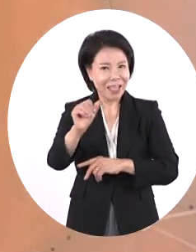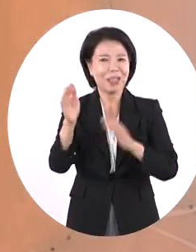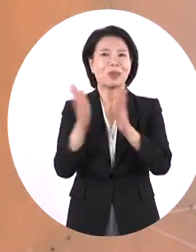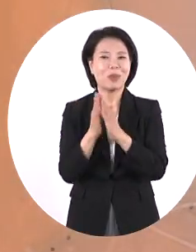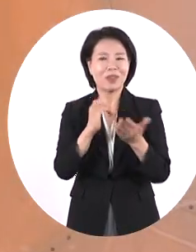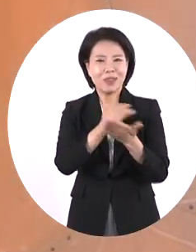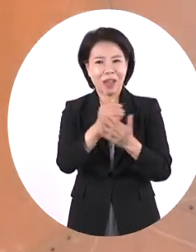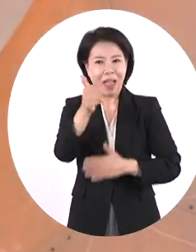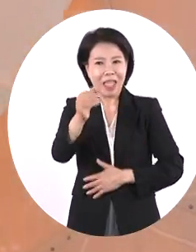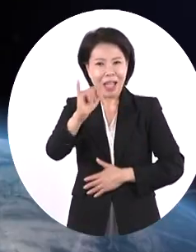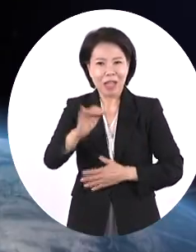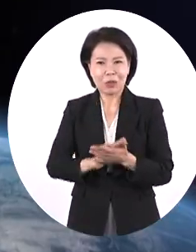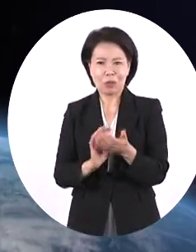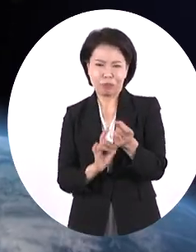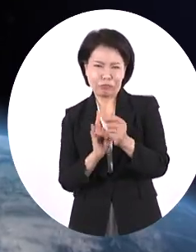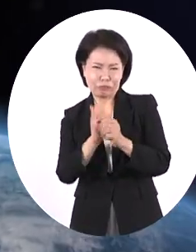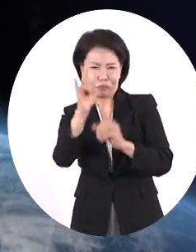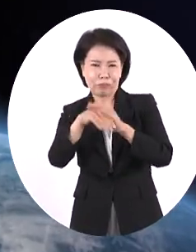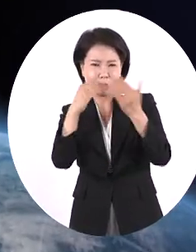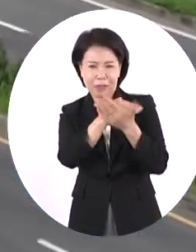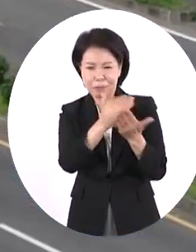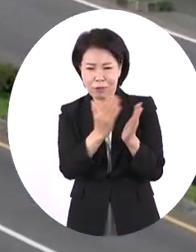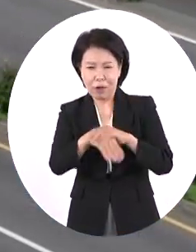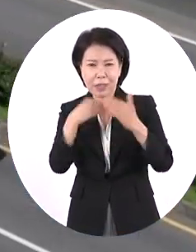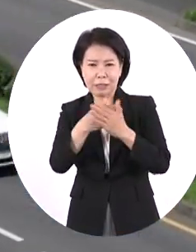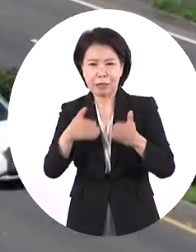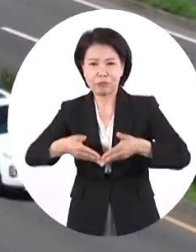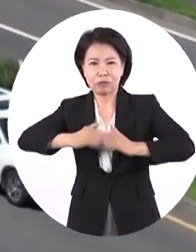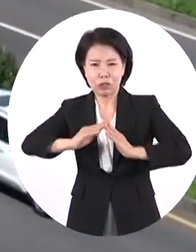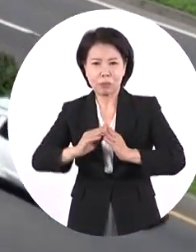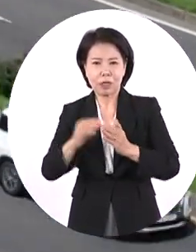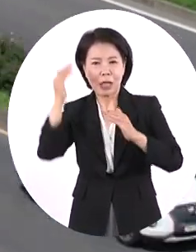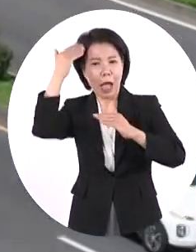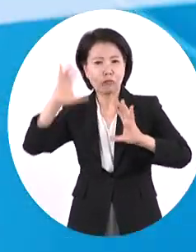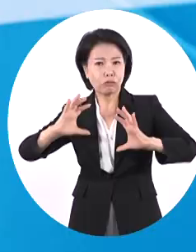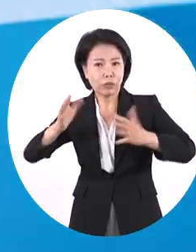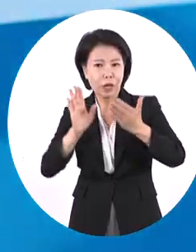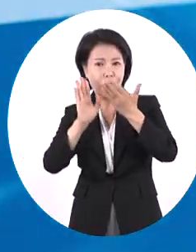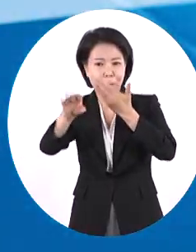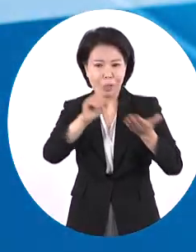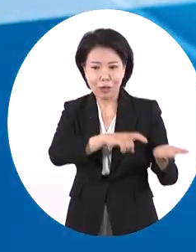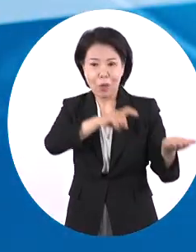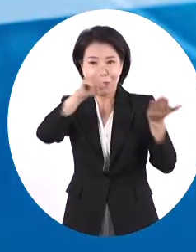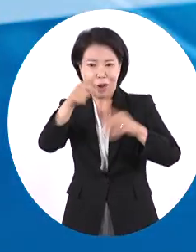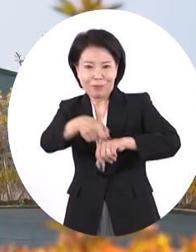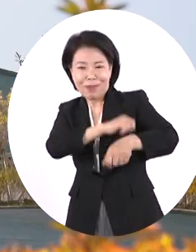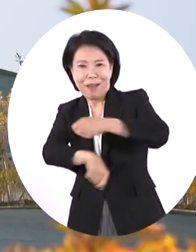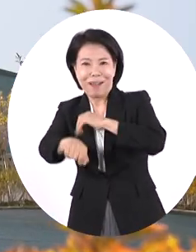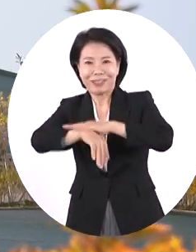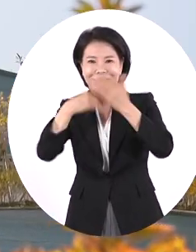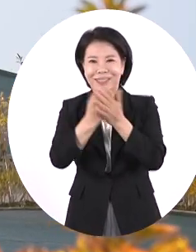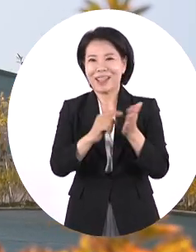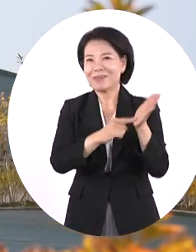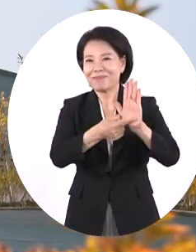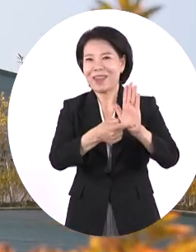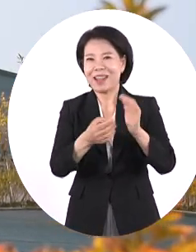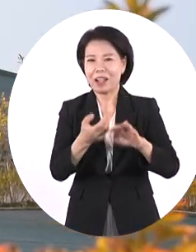육성, 2040 지속가능 전략 수립 등을 통해 대한민국의 미래를 선도할 준비를 마쳤다고